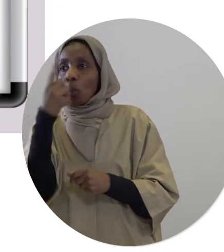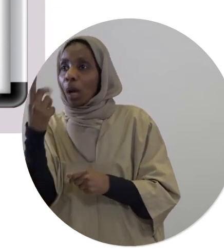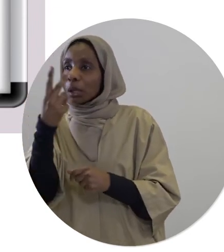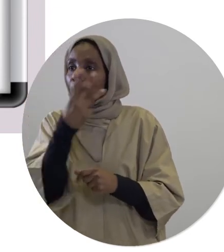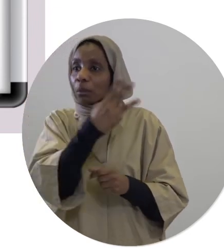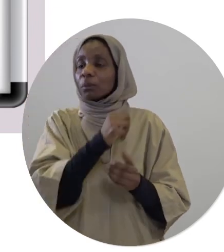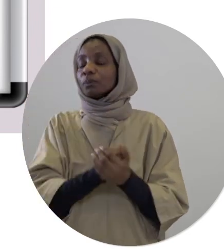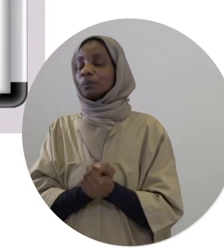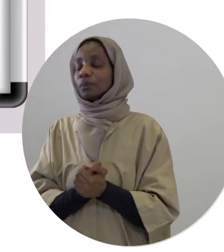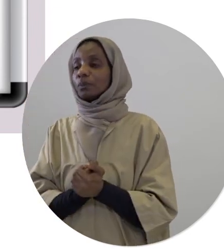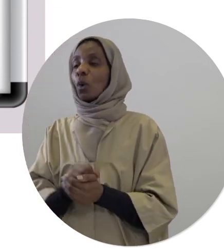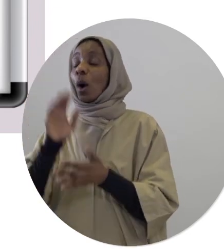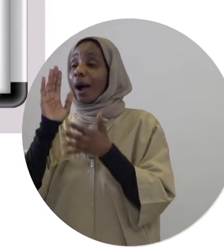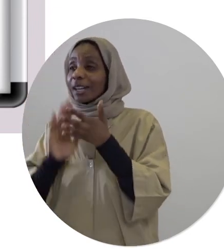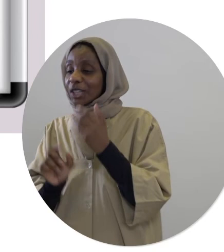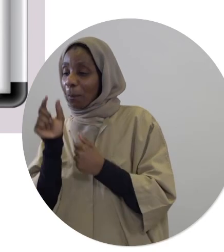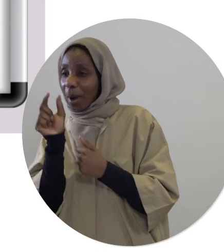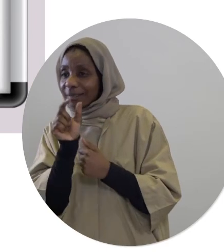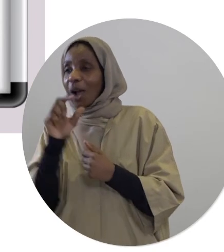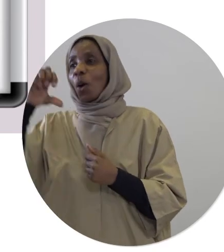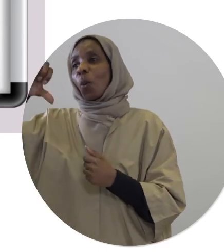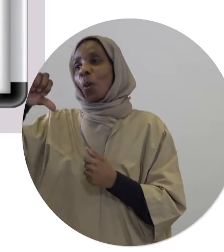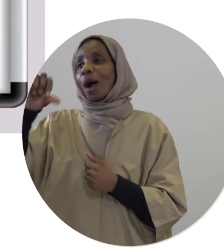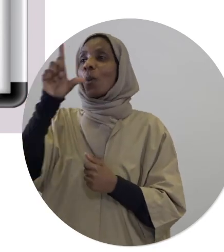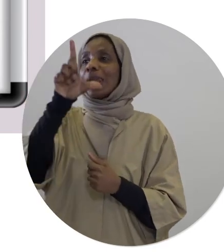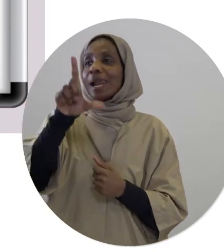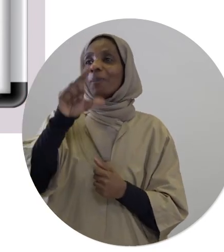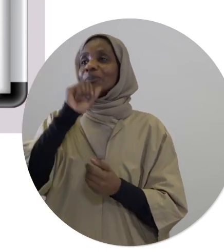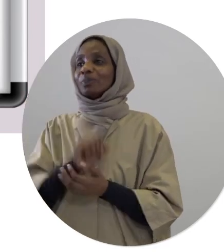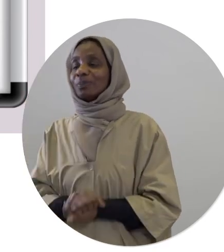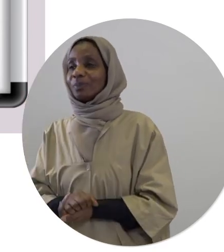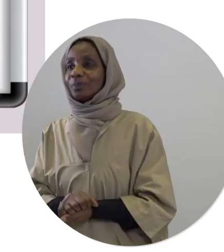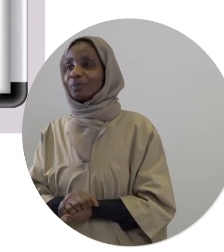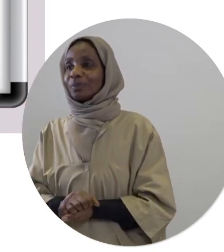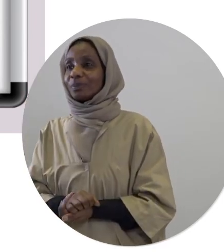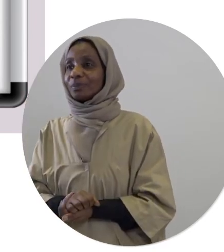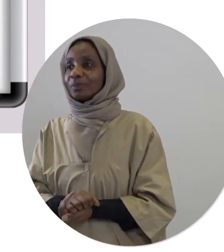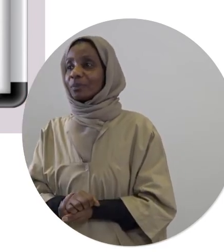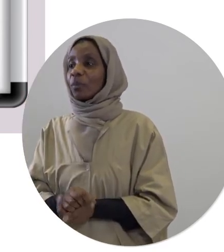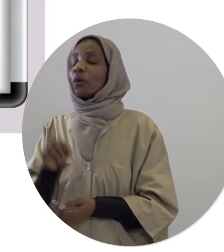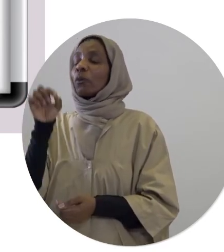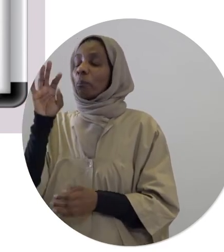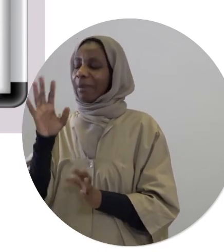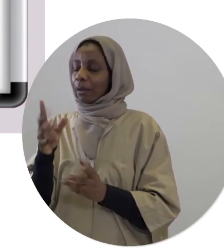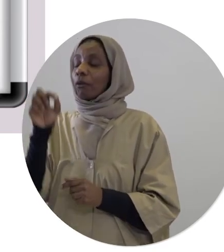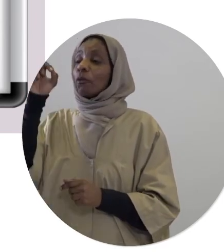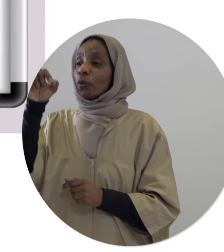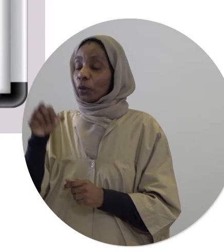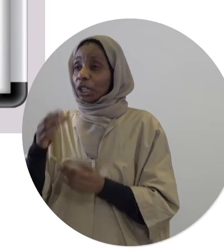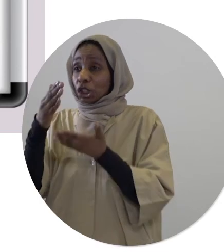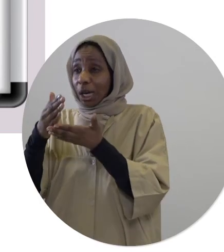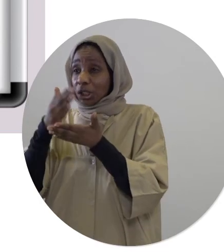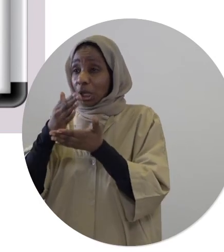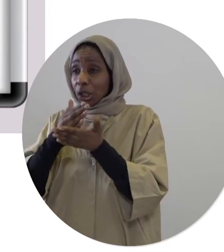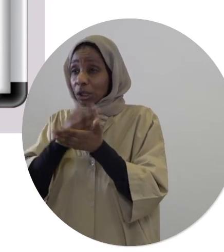الكربونية المتصلة المختارة ونضيف المقطع واو لام. في حالة وجود أي شقوق